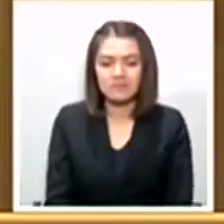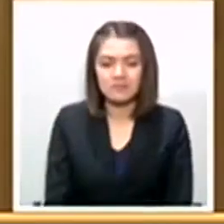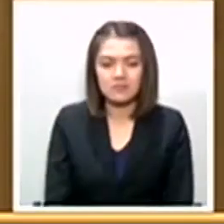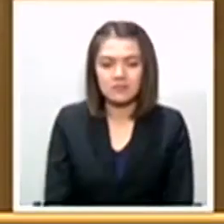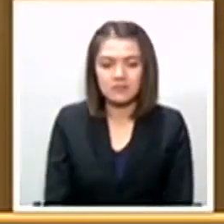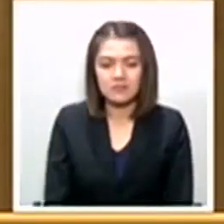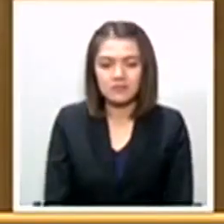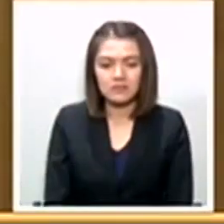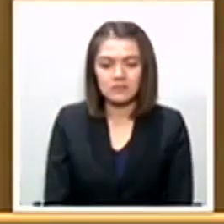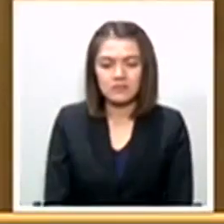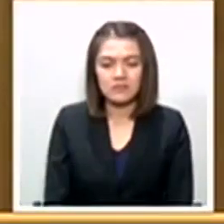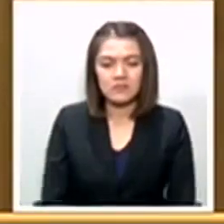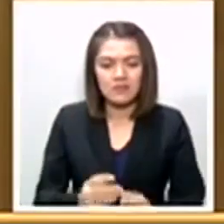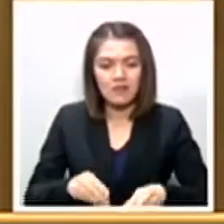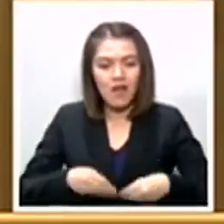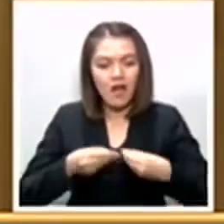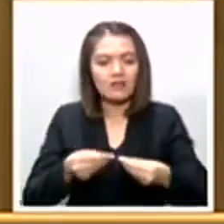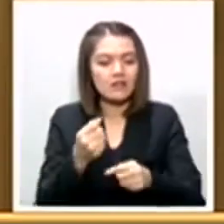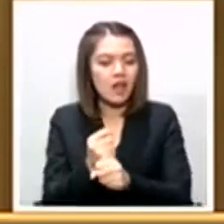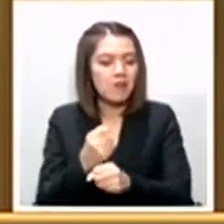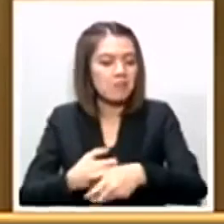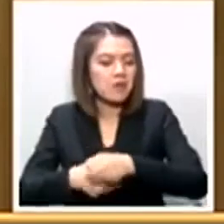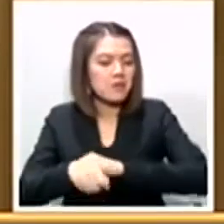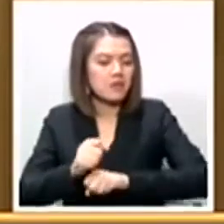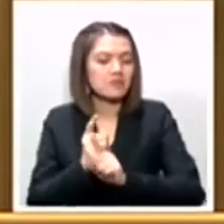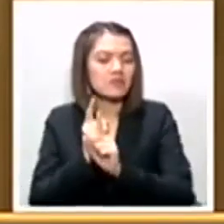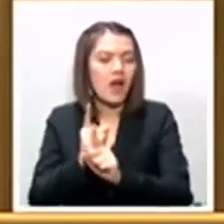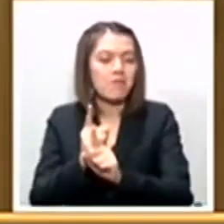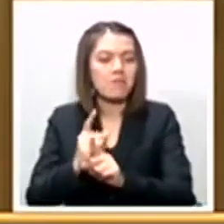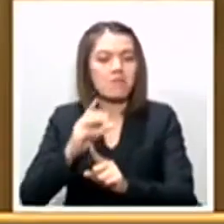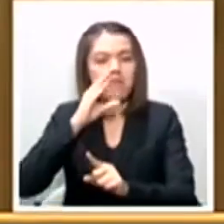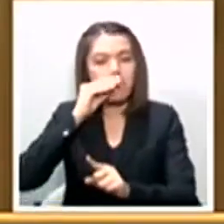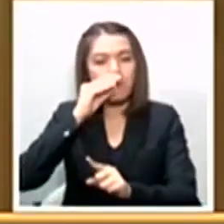ให้ปฏิบัติไปตามคำถวายสัตย์ปฏิญาณ